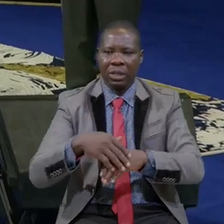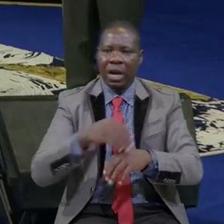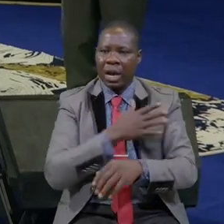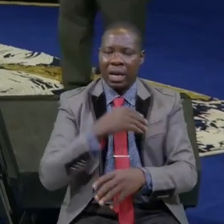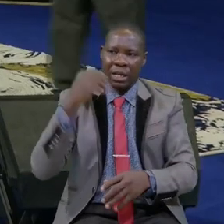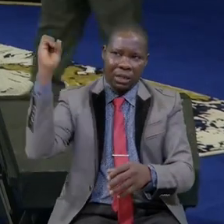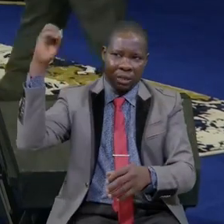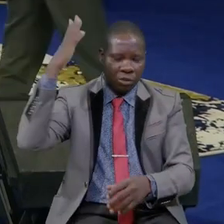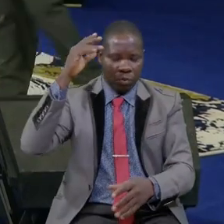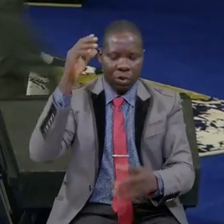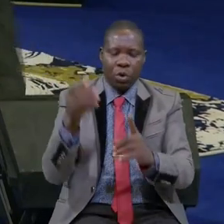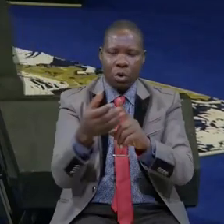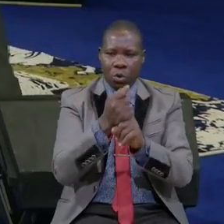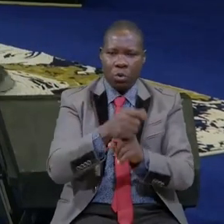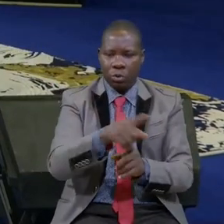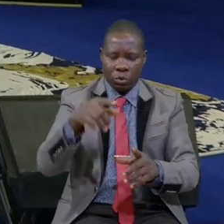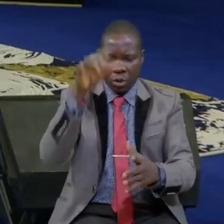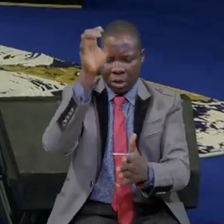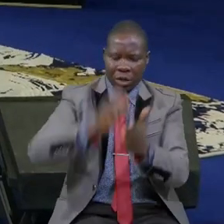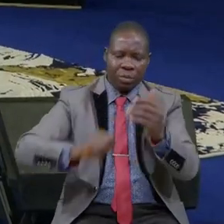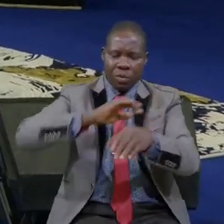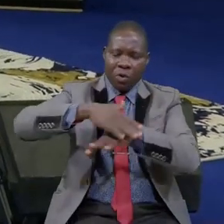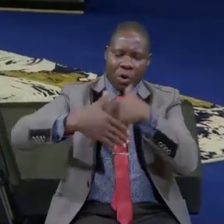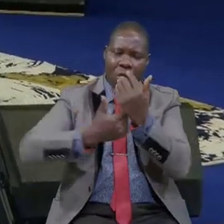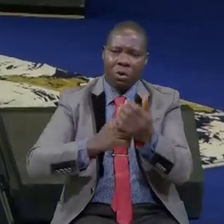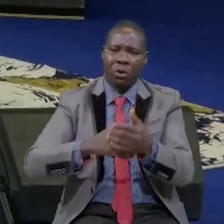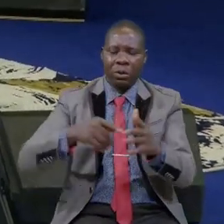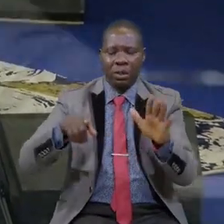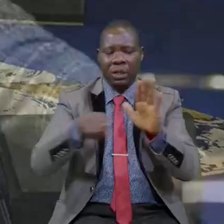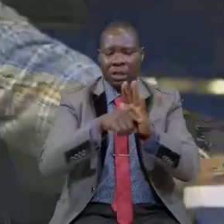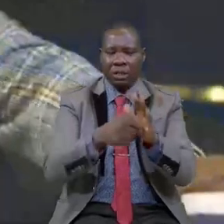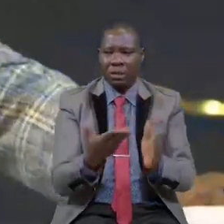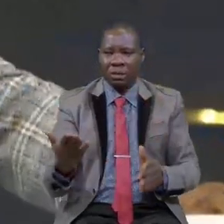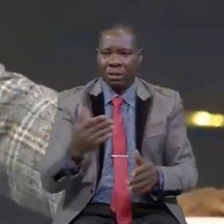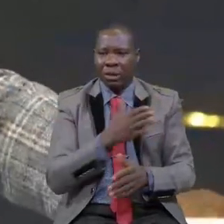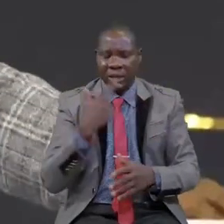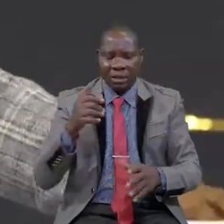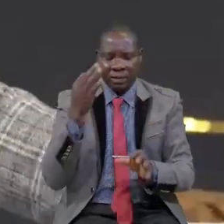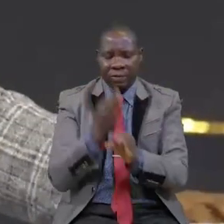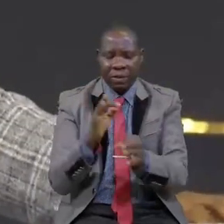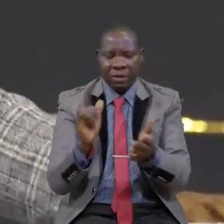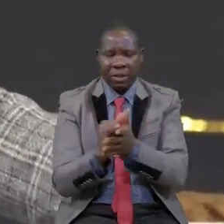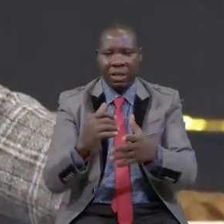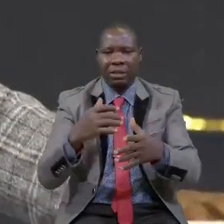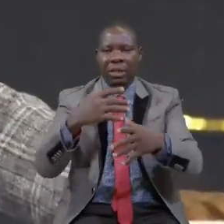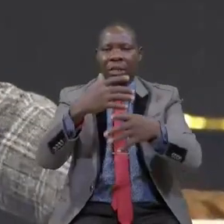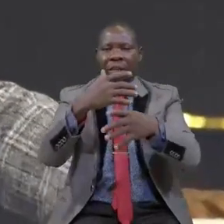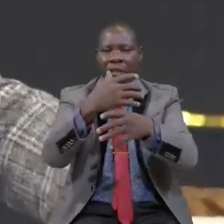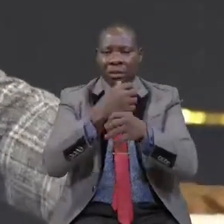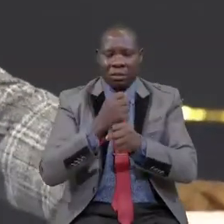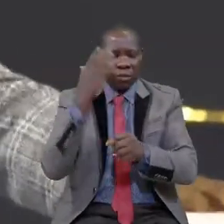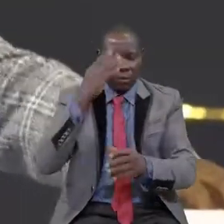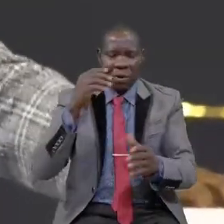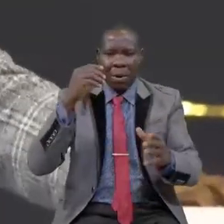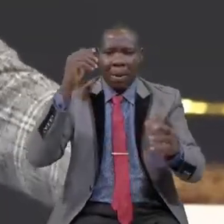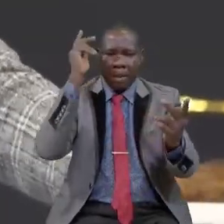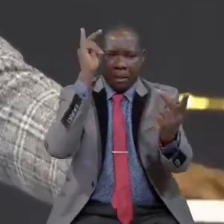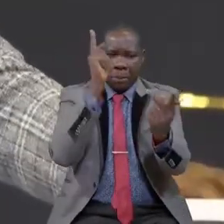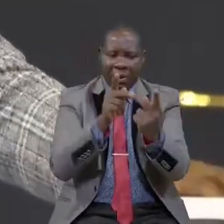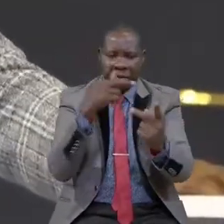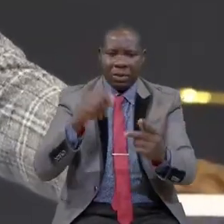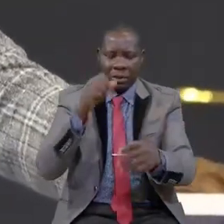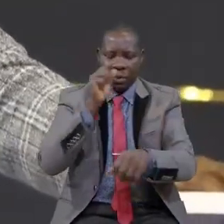chose négative de ta vie. Et la foi qui reçoit sera parfaite dans son opération. Et